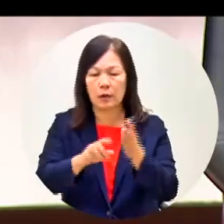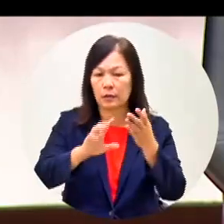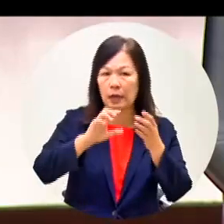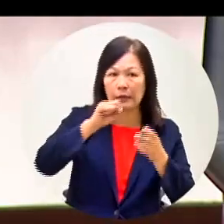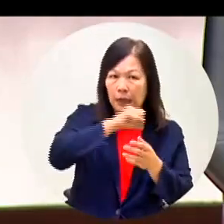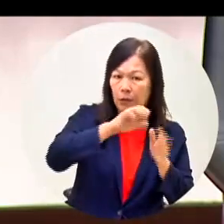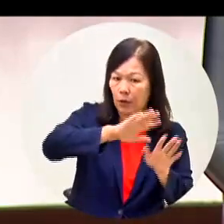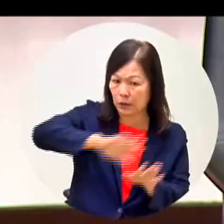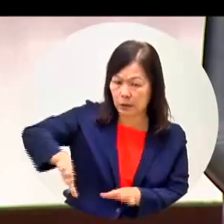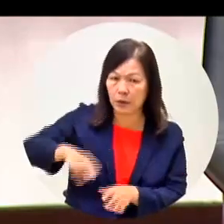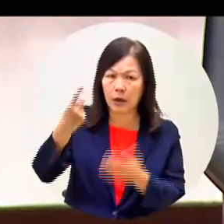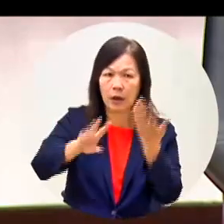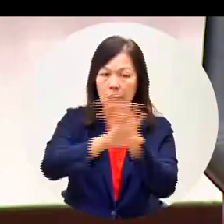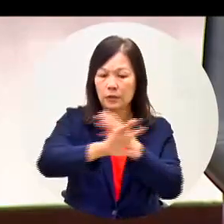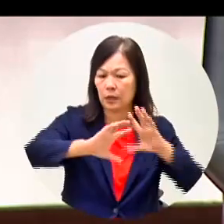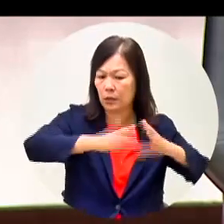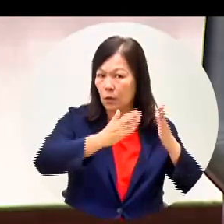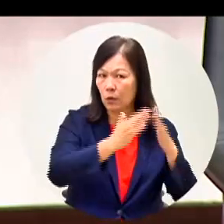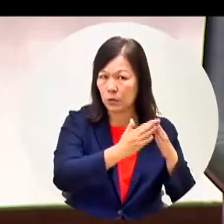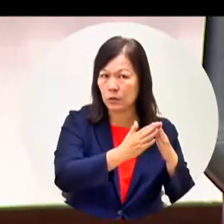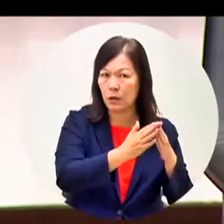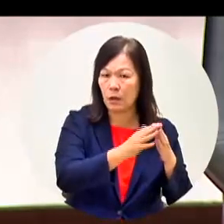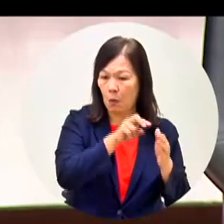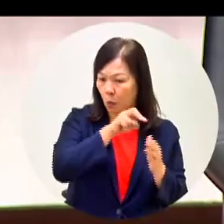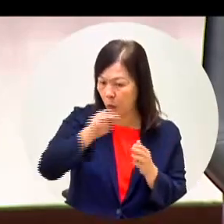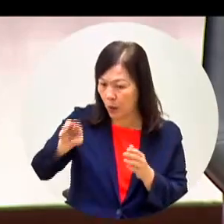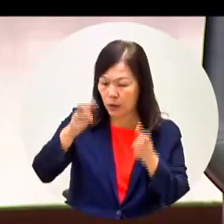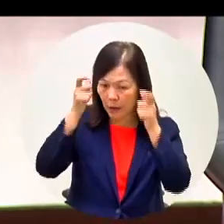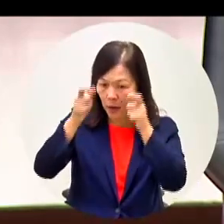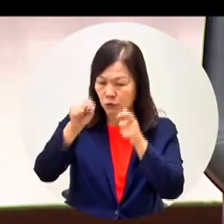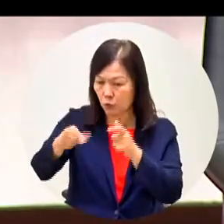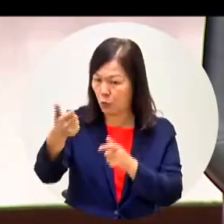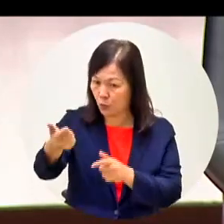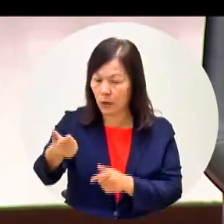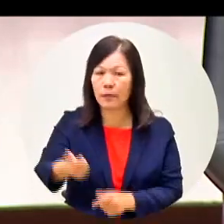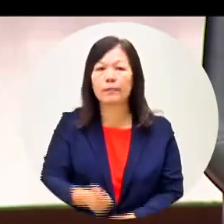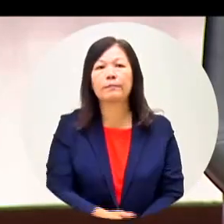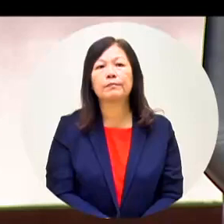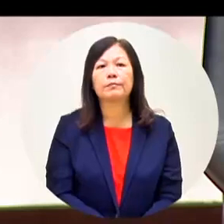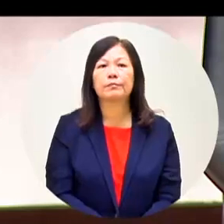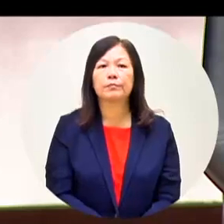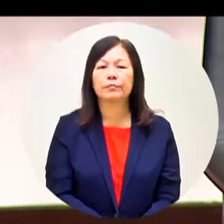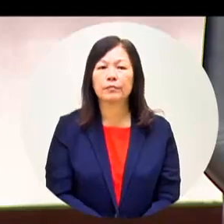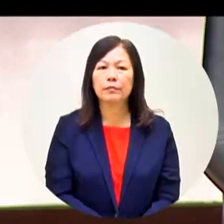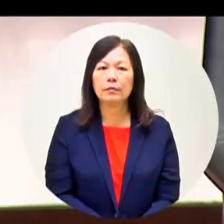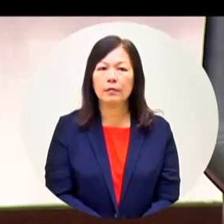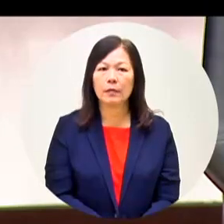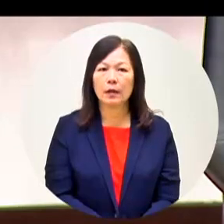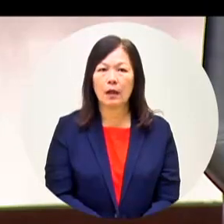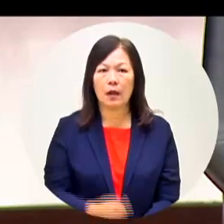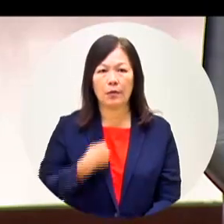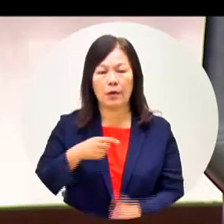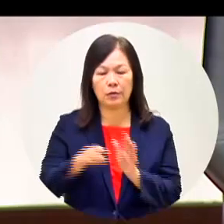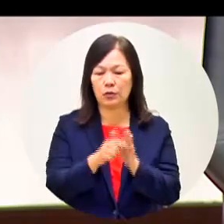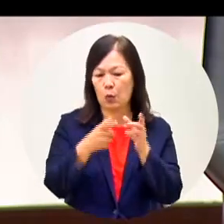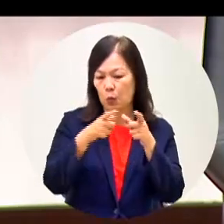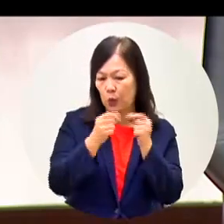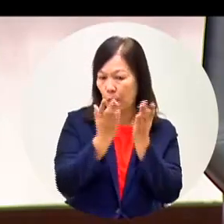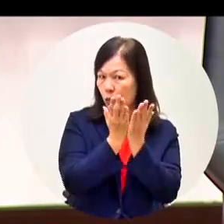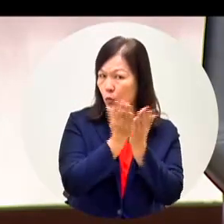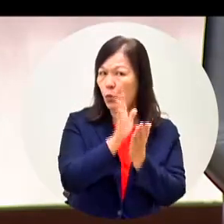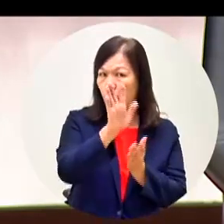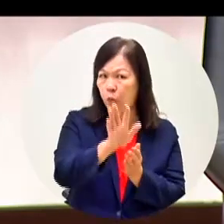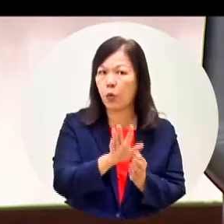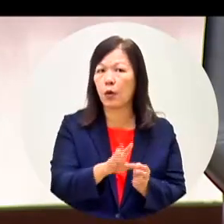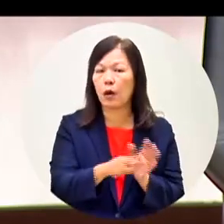也看到了我们高雄的好。所以本席这边，因为我是留日的，所以本席这边也接到了很多的